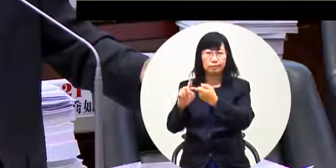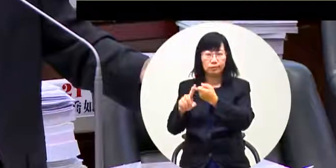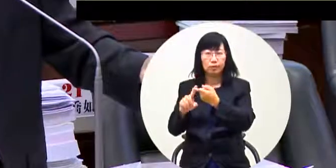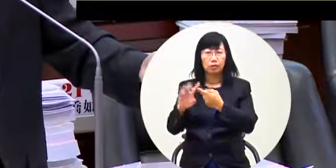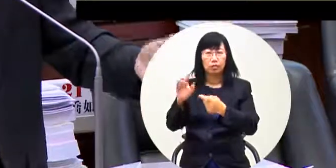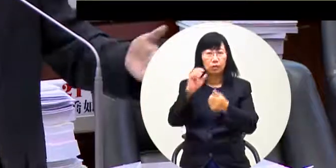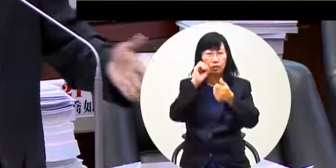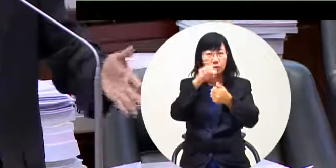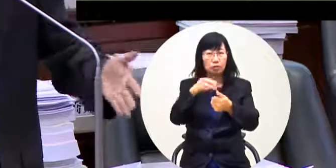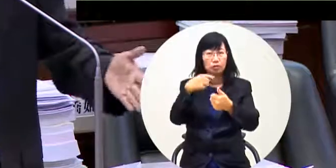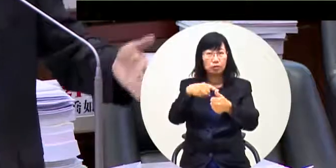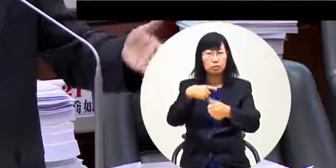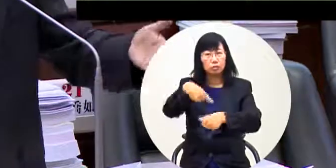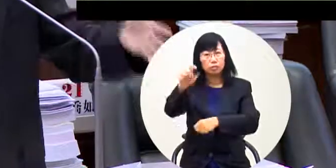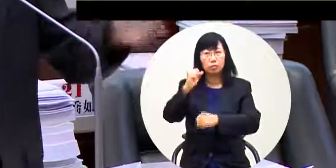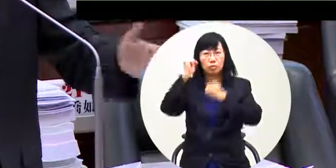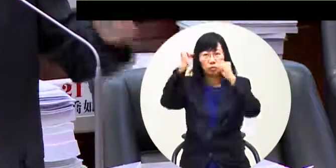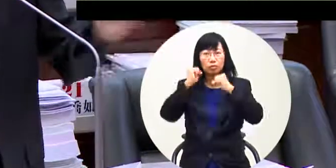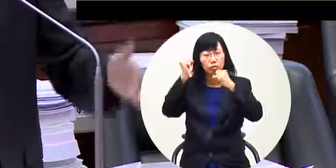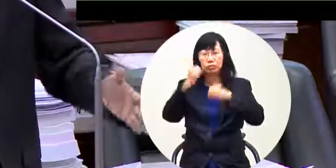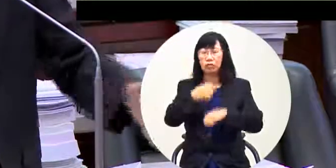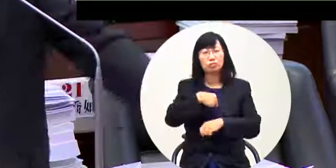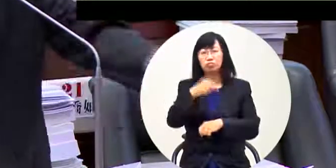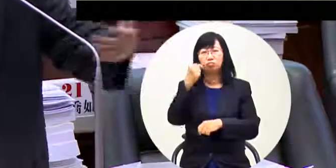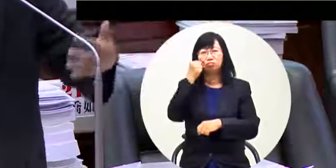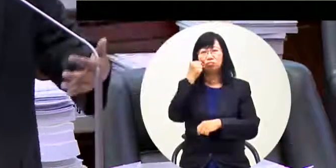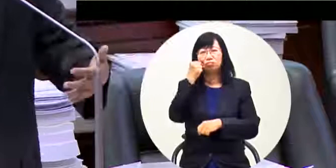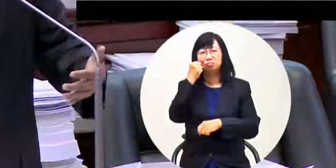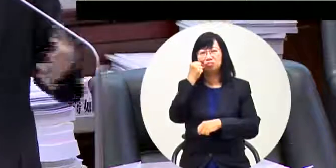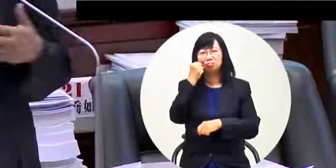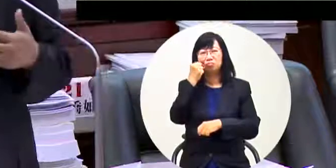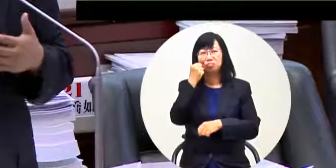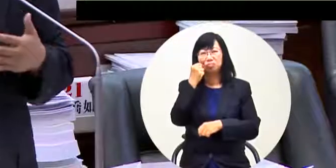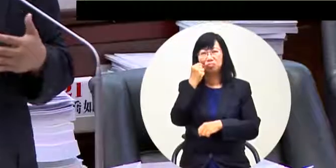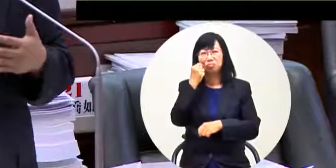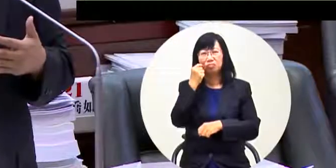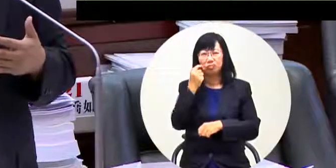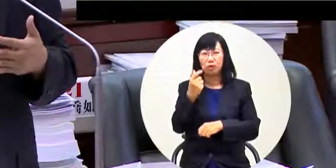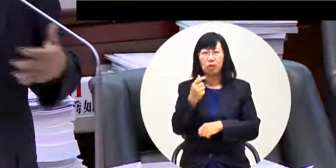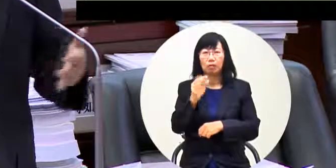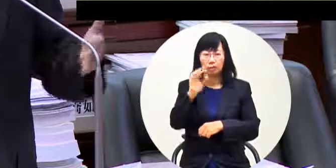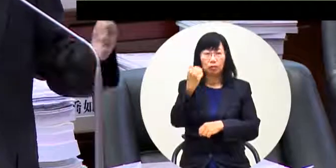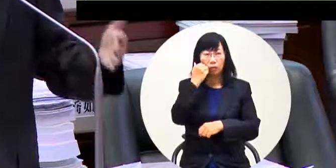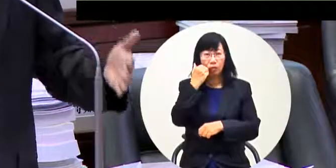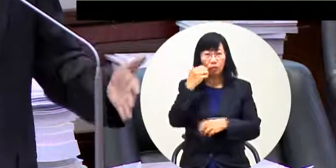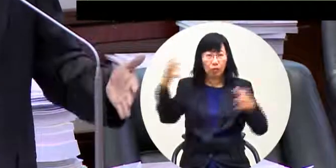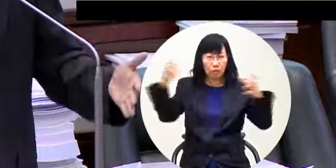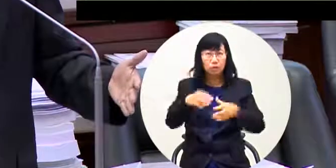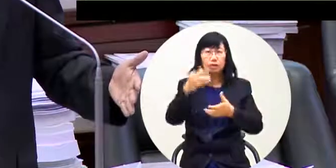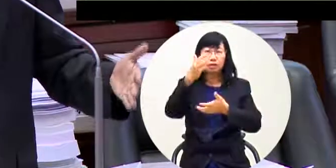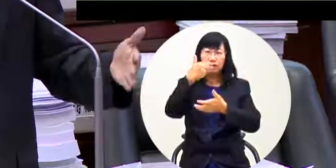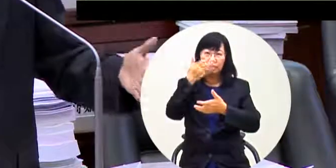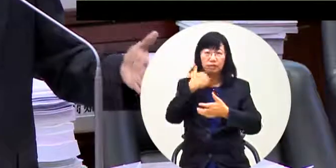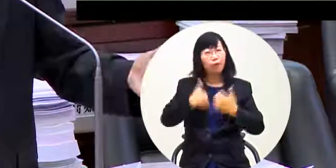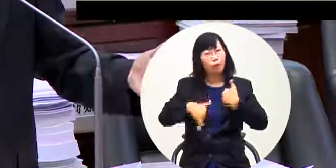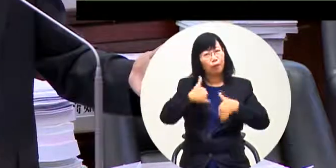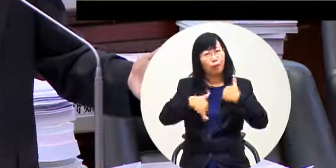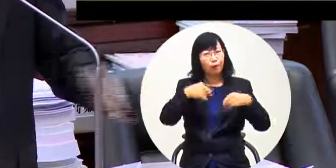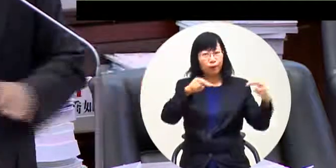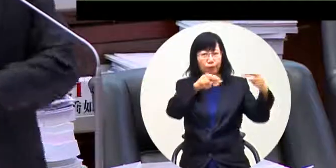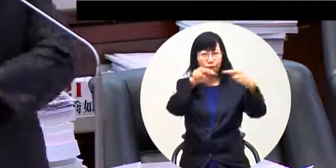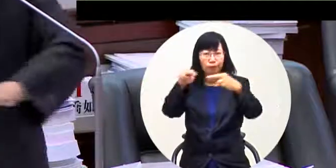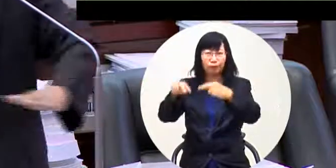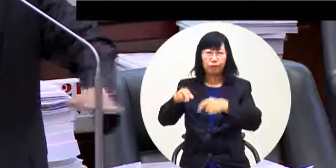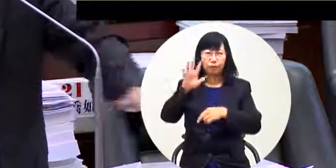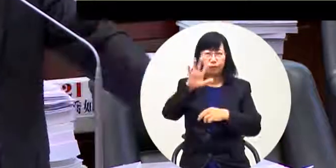当老伙仔讲也无爱叮当，来就是食饭，大家做会真欢喜。所以我们社区关怀站，我们的建立